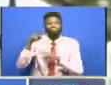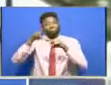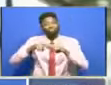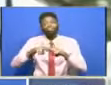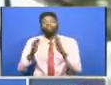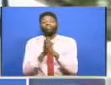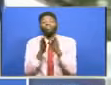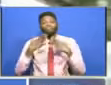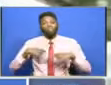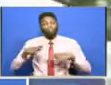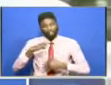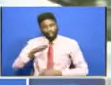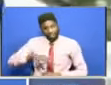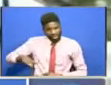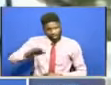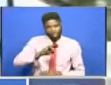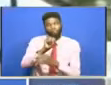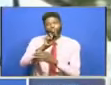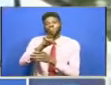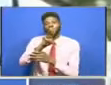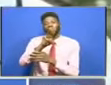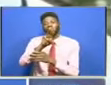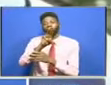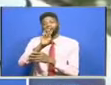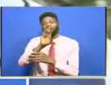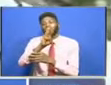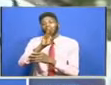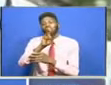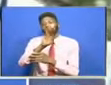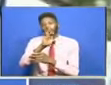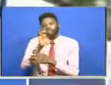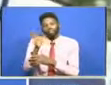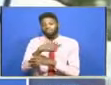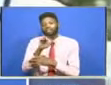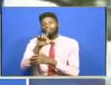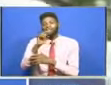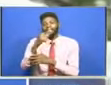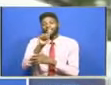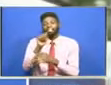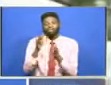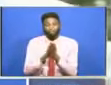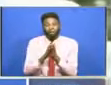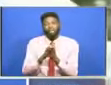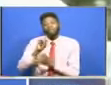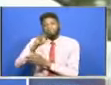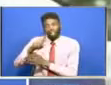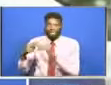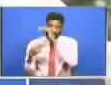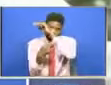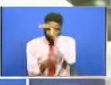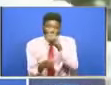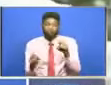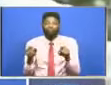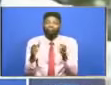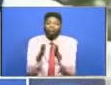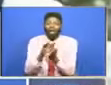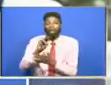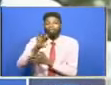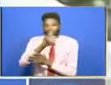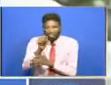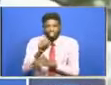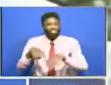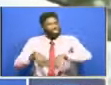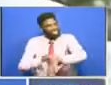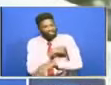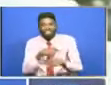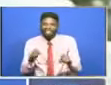wa Mwembe Legeza na mbunge wa Nyali na MCA chief, wakubwa watumishi wa serikali wale ambao watatumwa